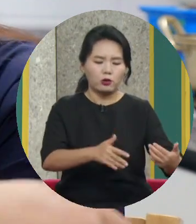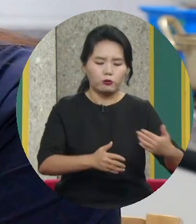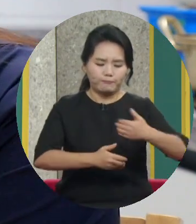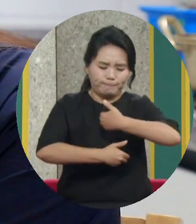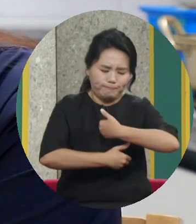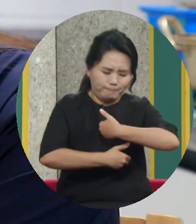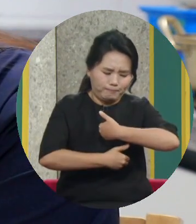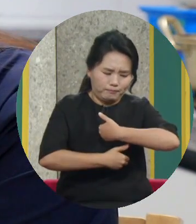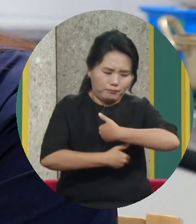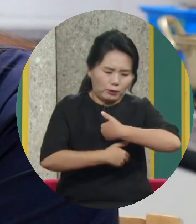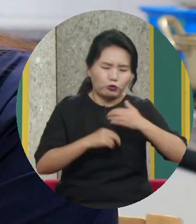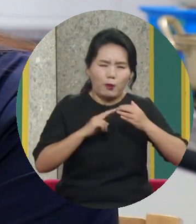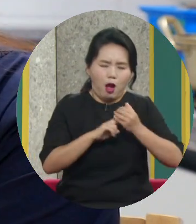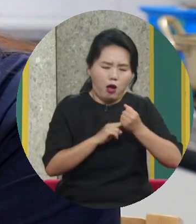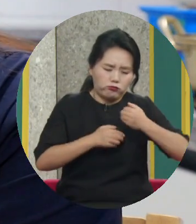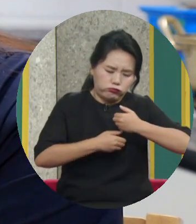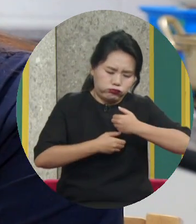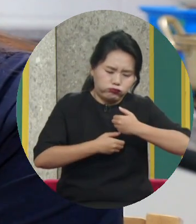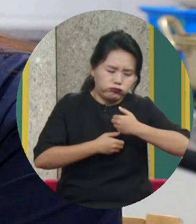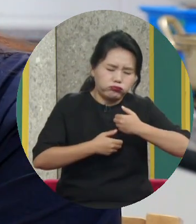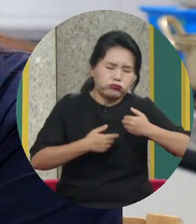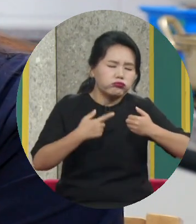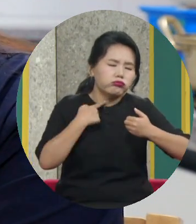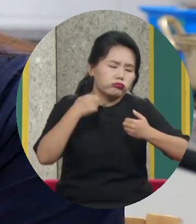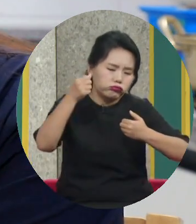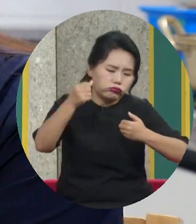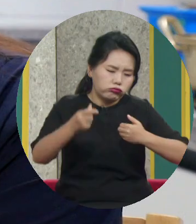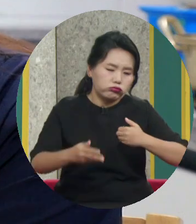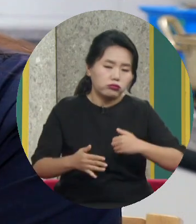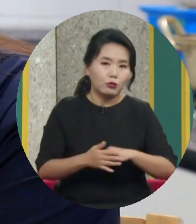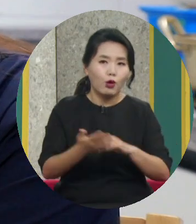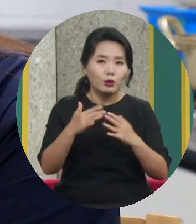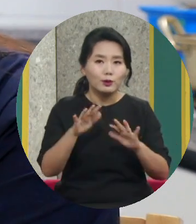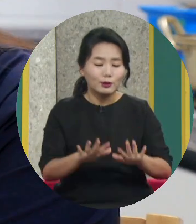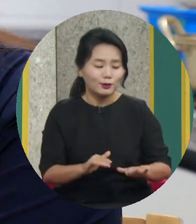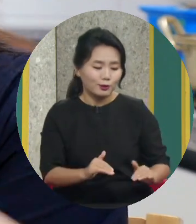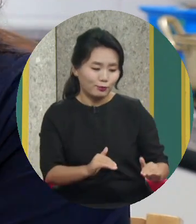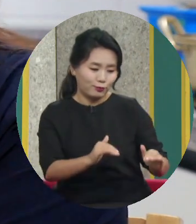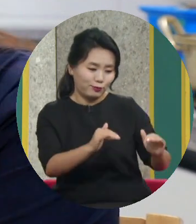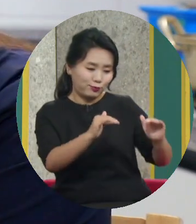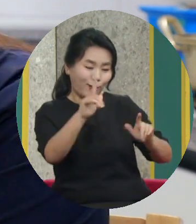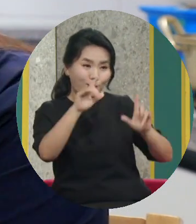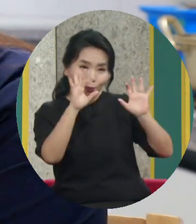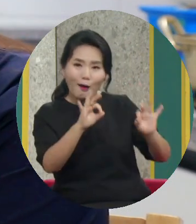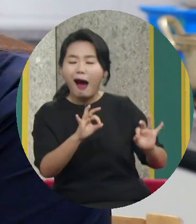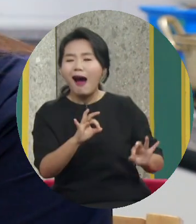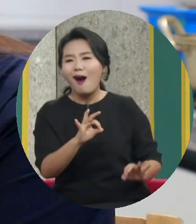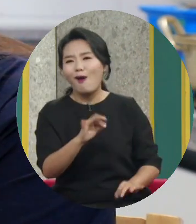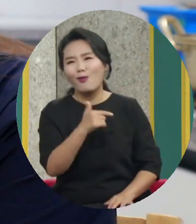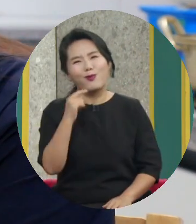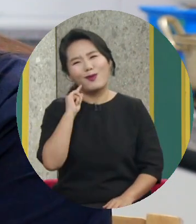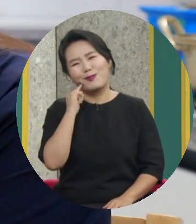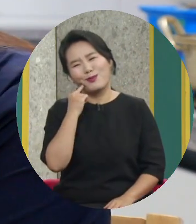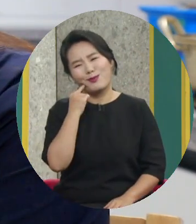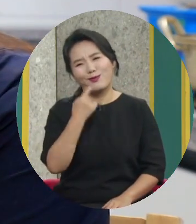다니고 그런 적이 있었어요. 근데 크니까 너무 예쁘잖아요. 어렸을 때는.